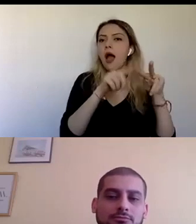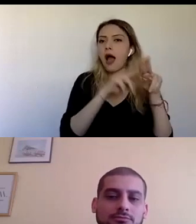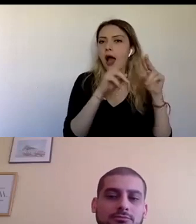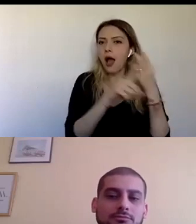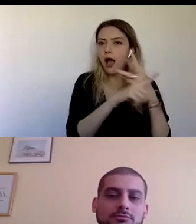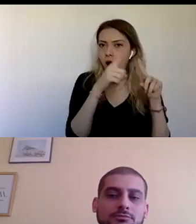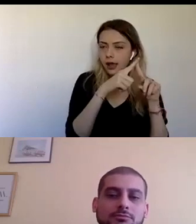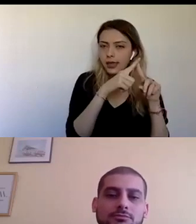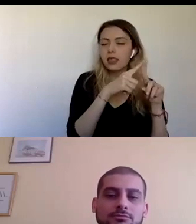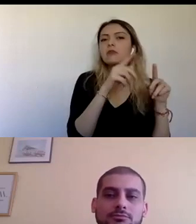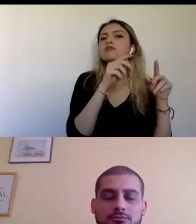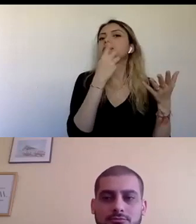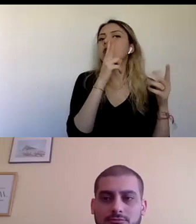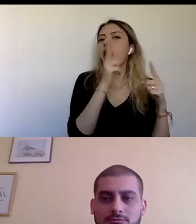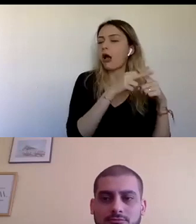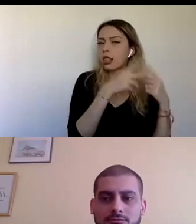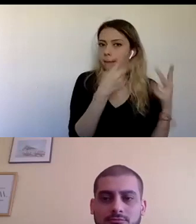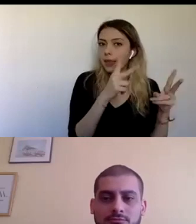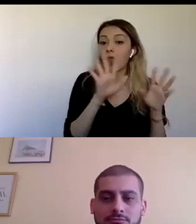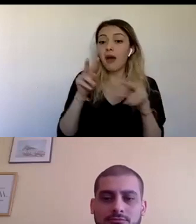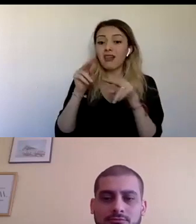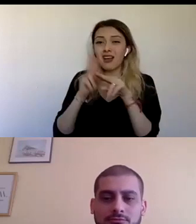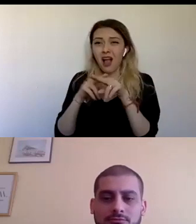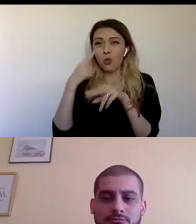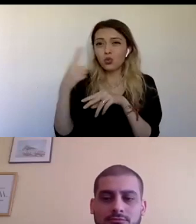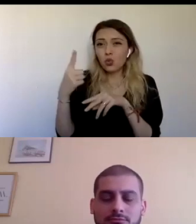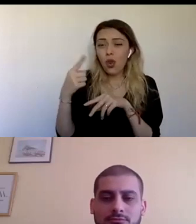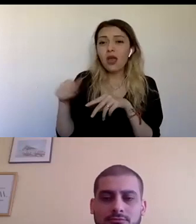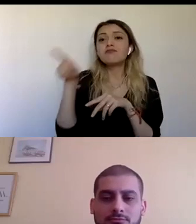size diyebilirdim ki işte şu linke gidin ve şu